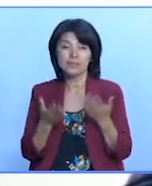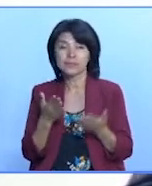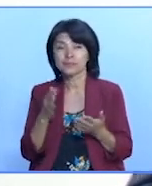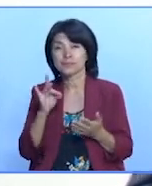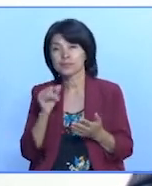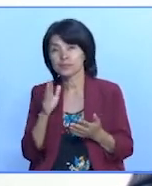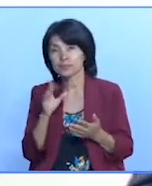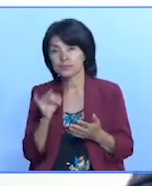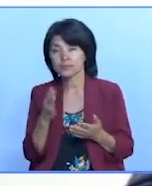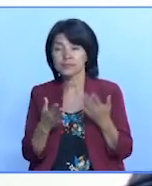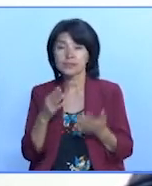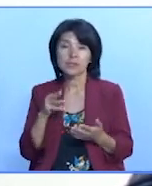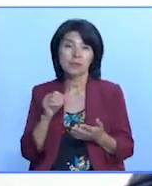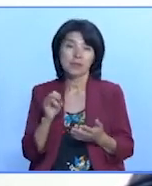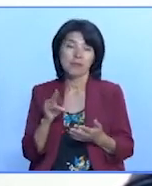пневмонии.